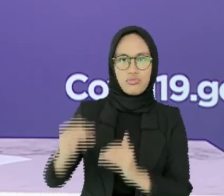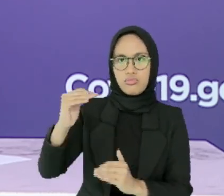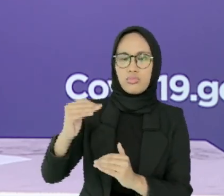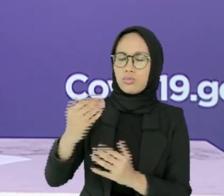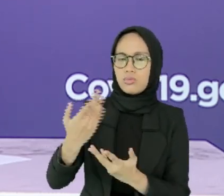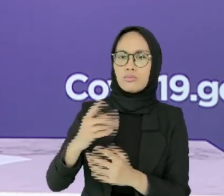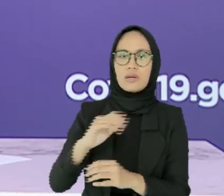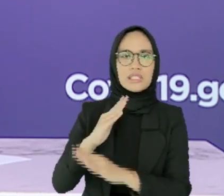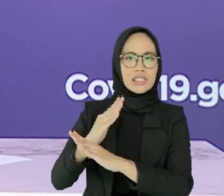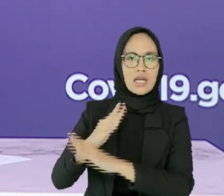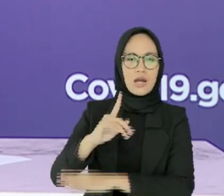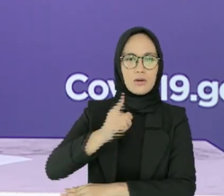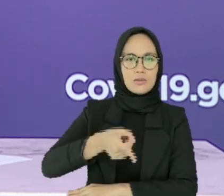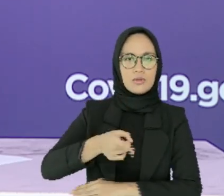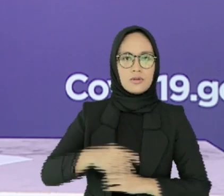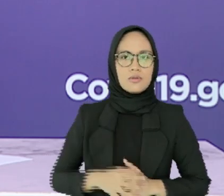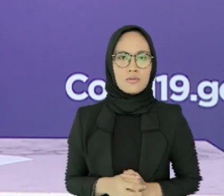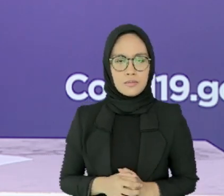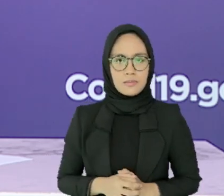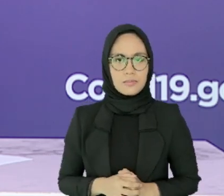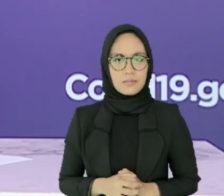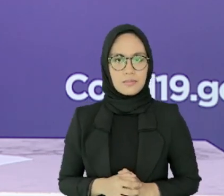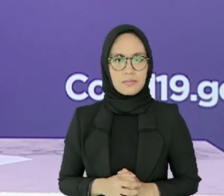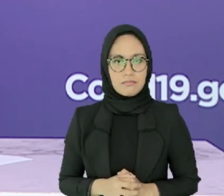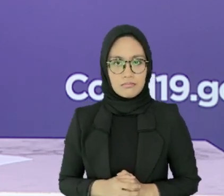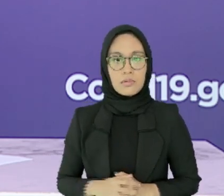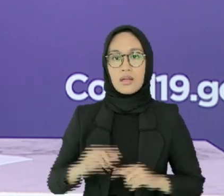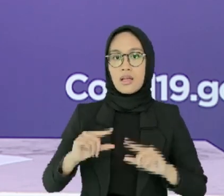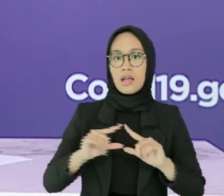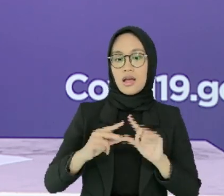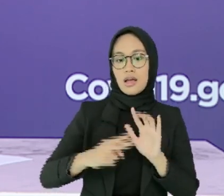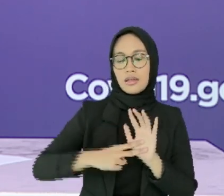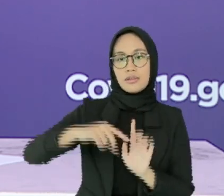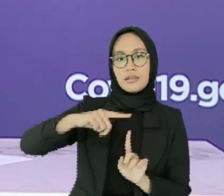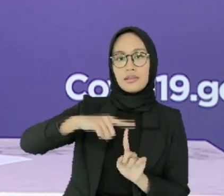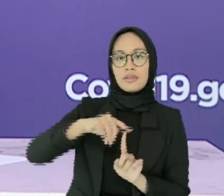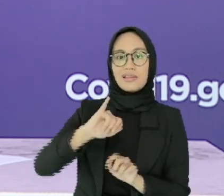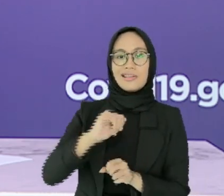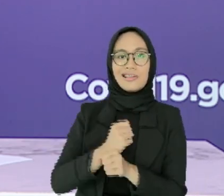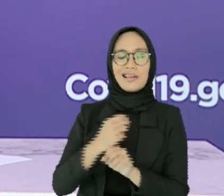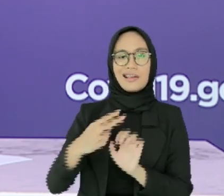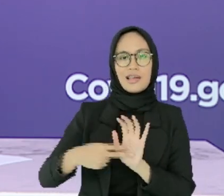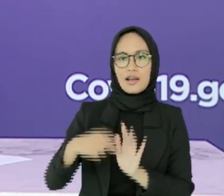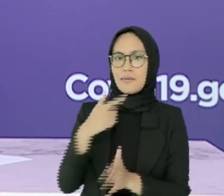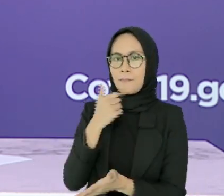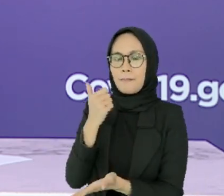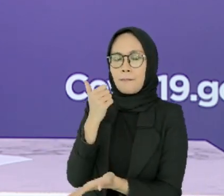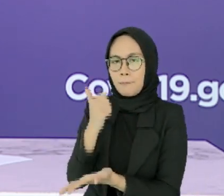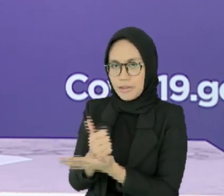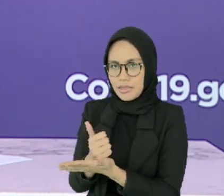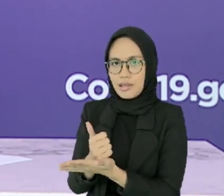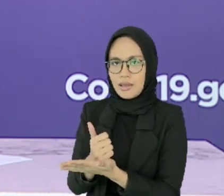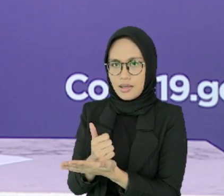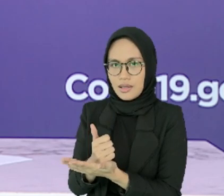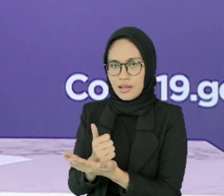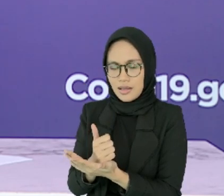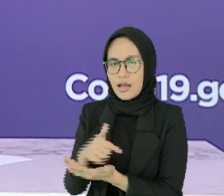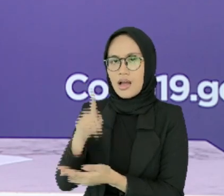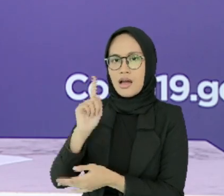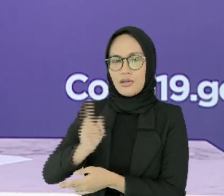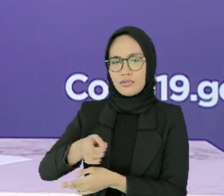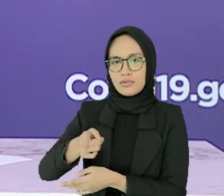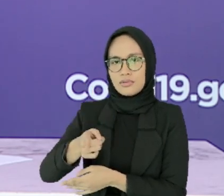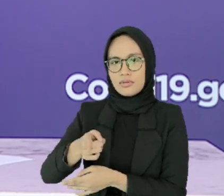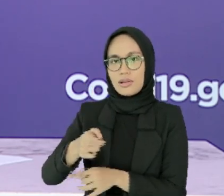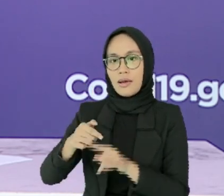sebagai skrining dapat digunakan dan menjadi akurat dengan catatan alat Revita antigen memiliki operasi